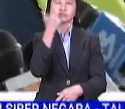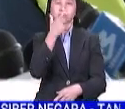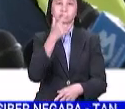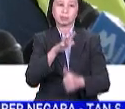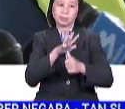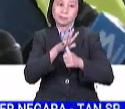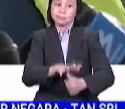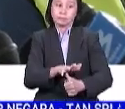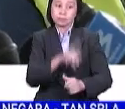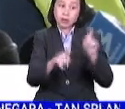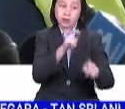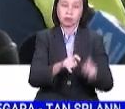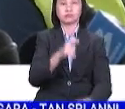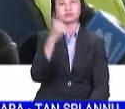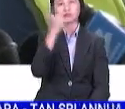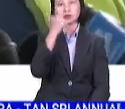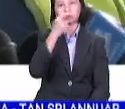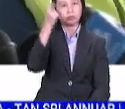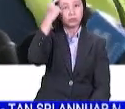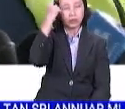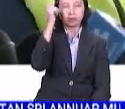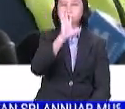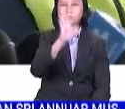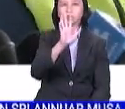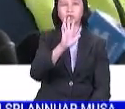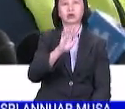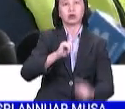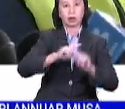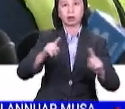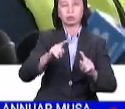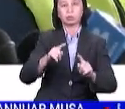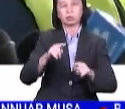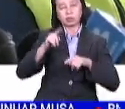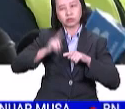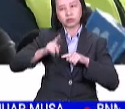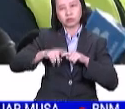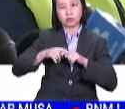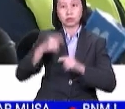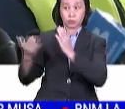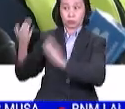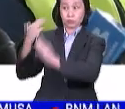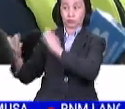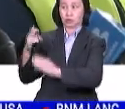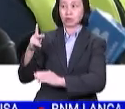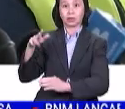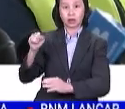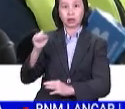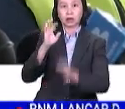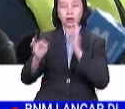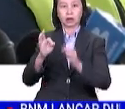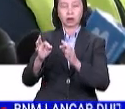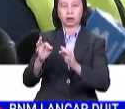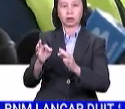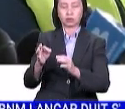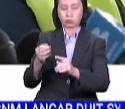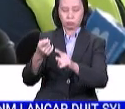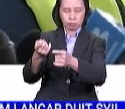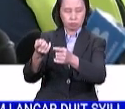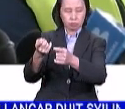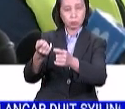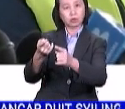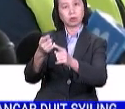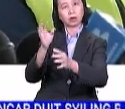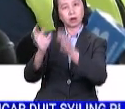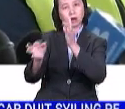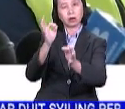memberi tekanan mental kepada mangsa. Tetapi based on yang previous punya case, kalau yang bertolak dari